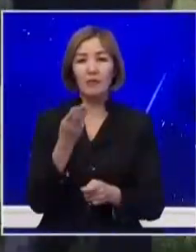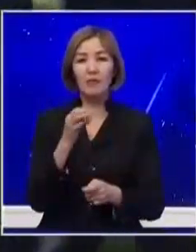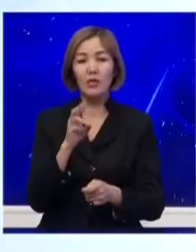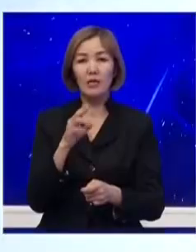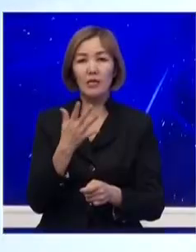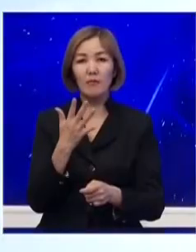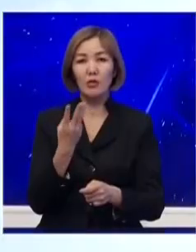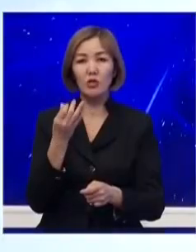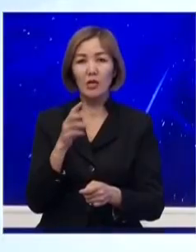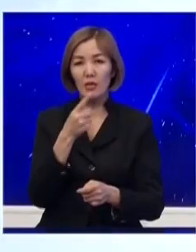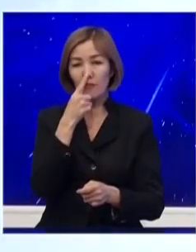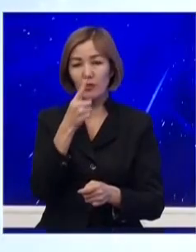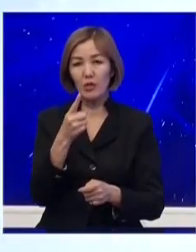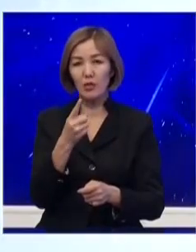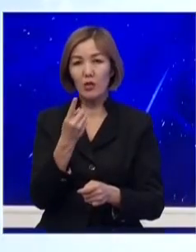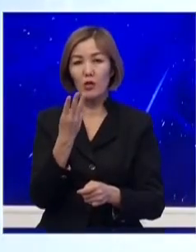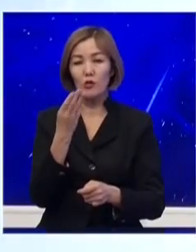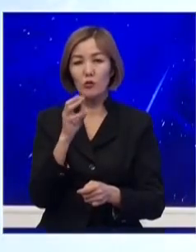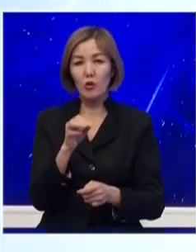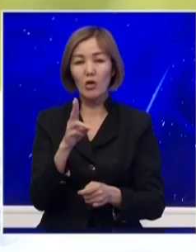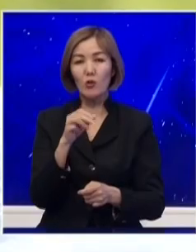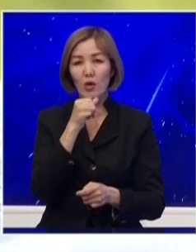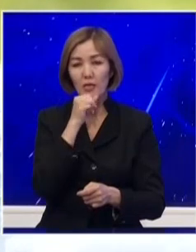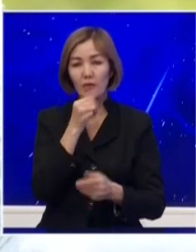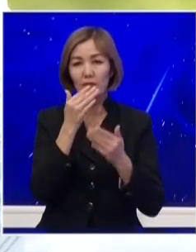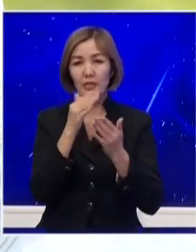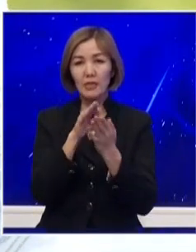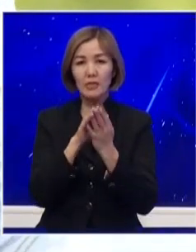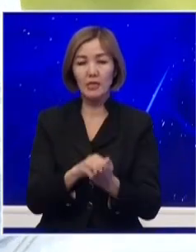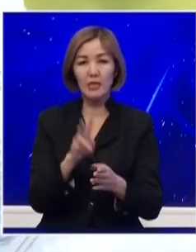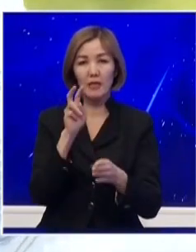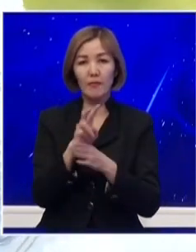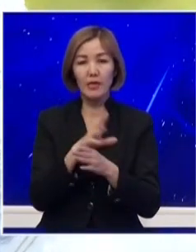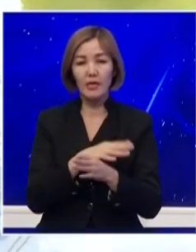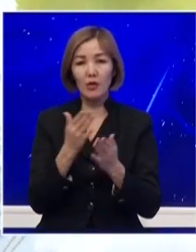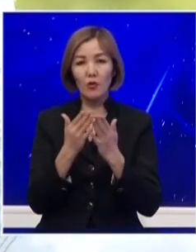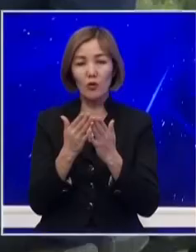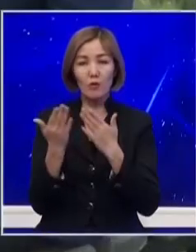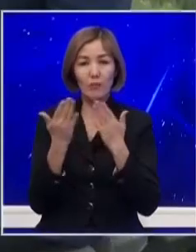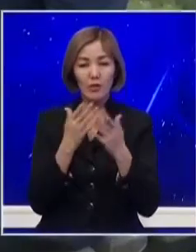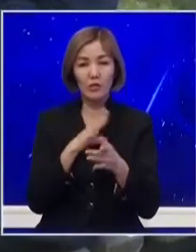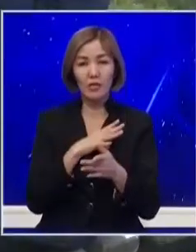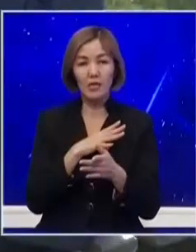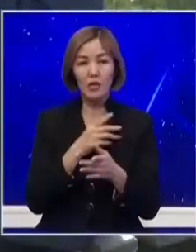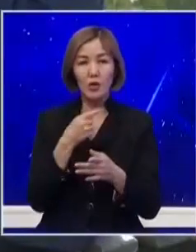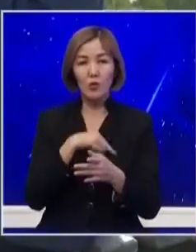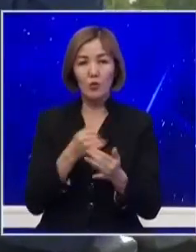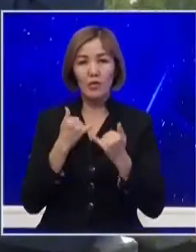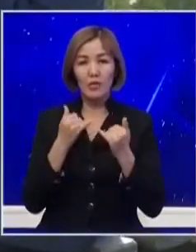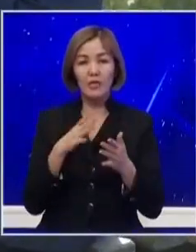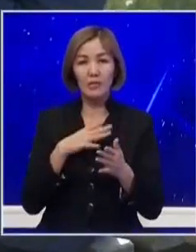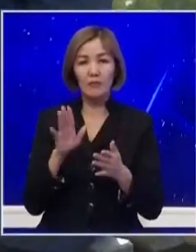ауылынан 5 шақырым жерде орналасқан Шоған Уәлиханов атамыздың зиратында болды. Арнайы Құран бағыштап, рухына тағзым етті.